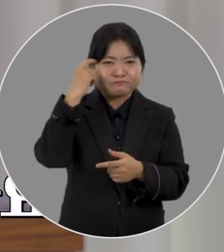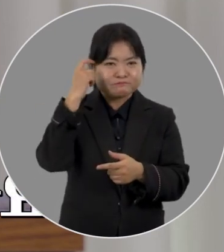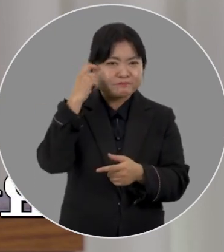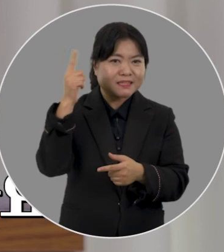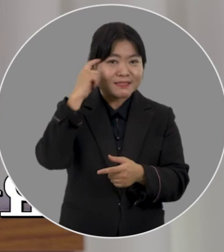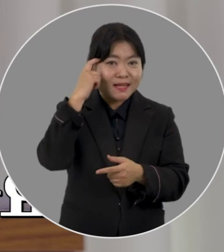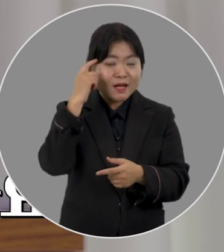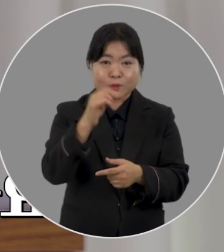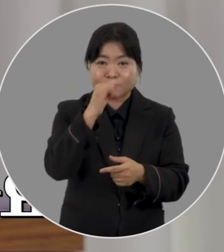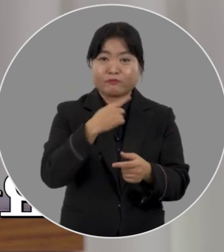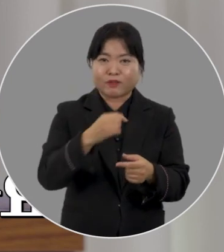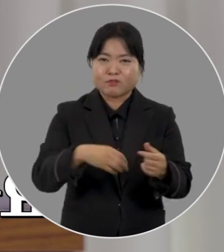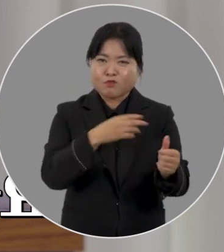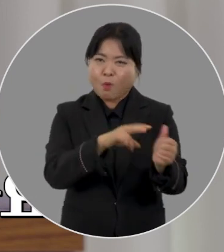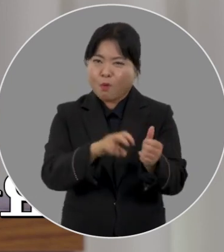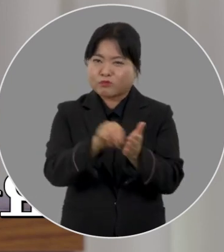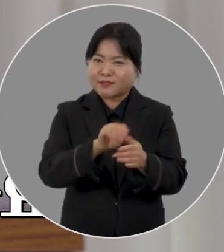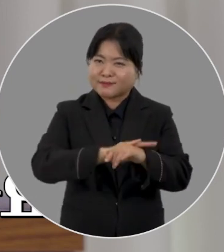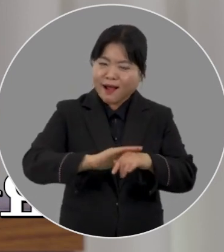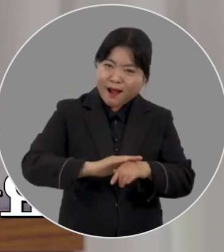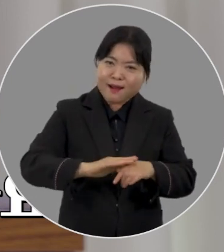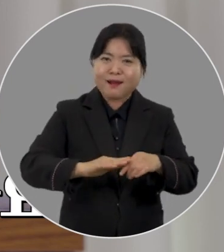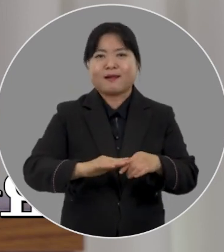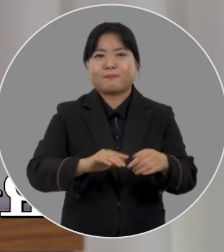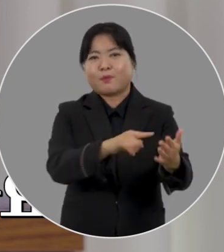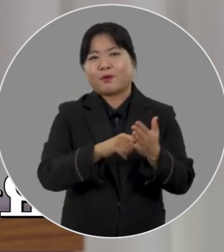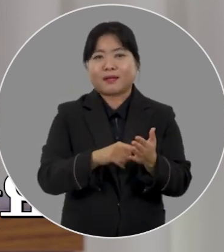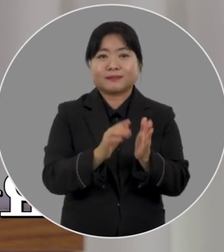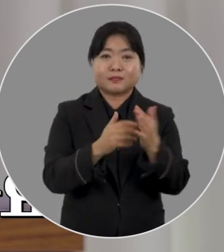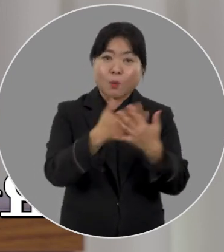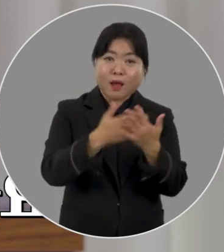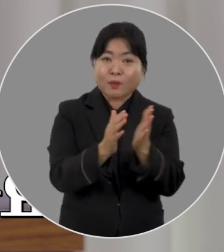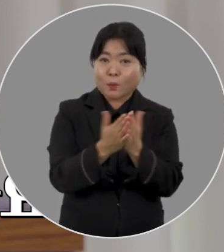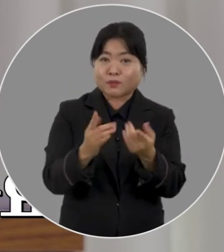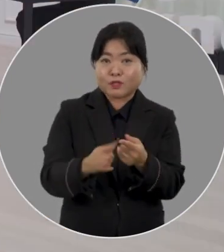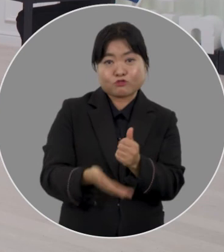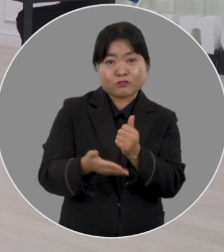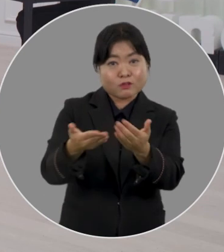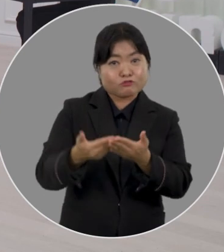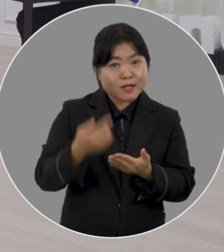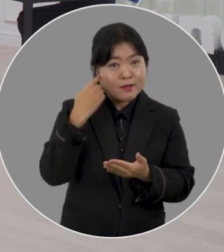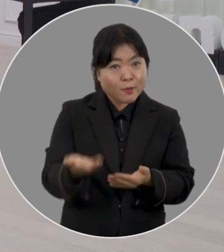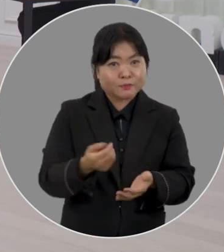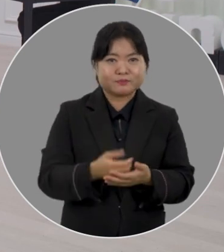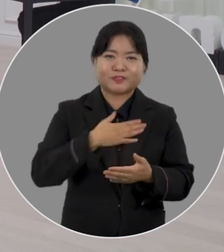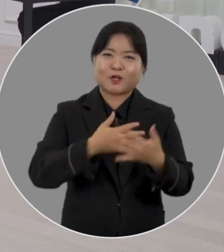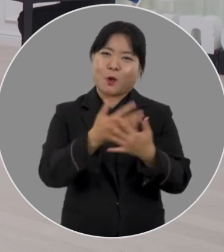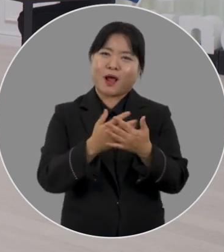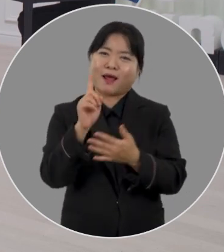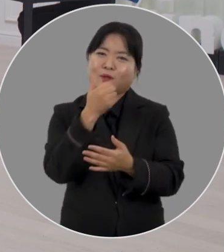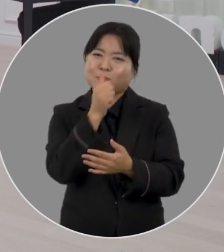그 혐오 문제를 잘 다루고 있는 그런 영화나 도서가 있으면 좀 추천을 해주실 수 있을까요? 네, 저는 영화를